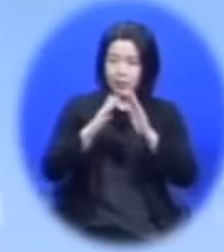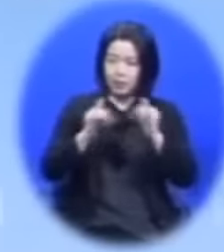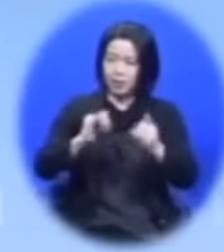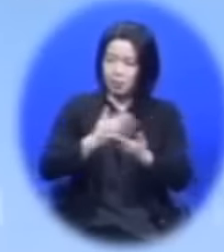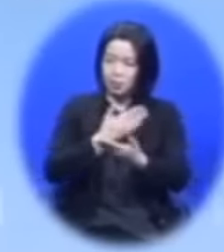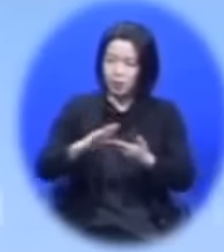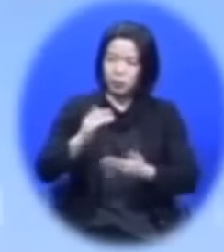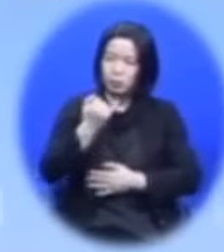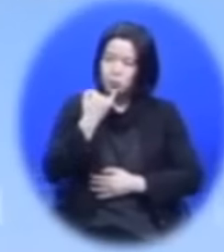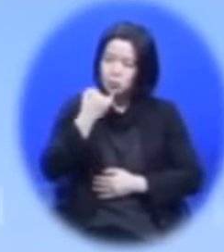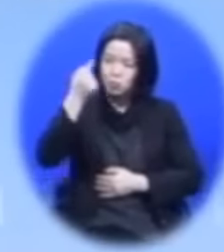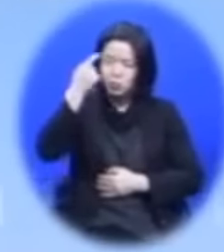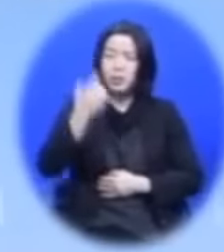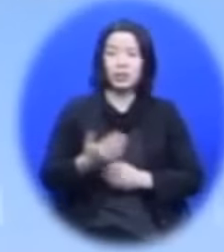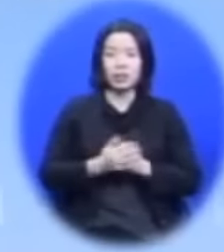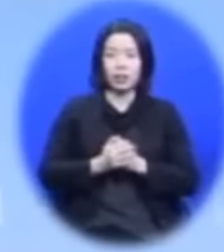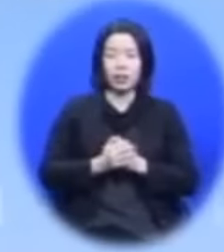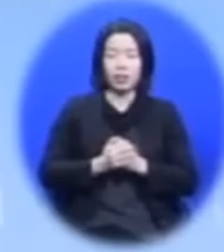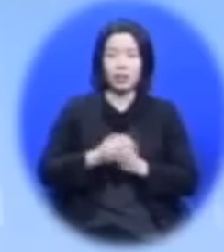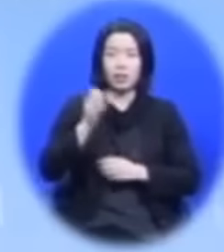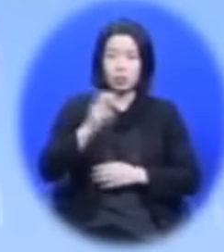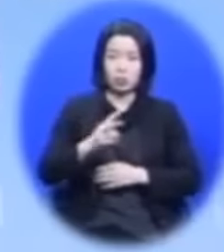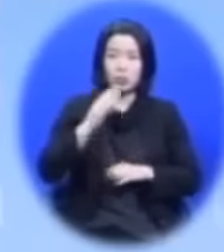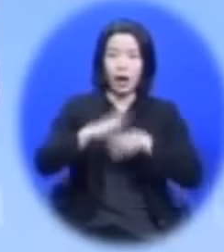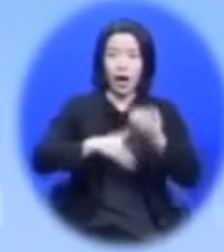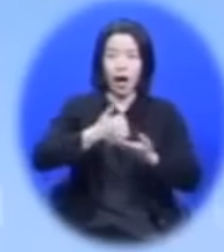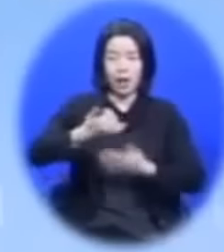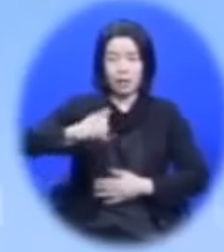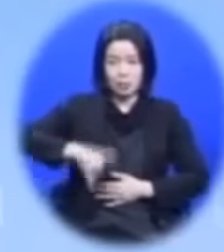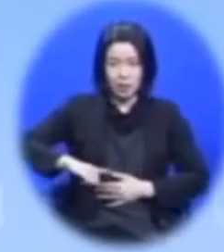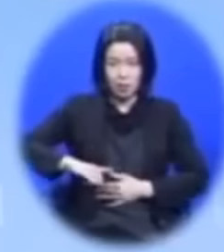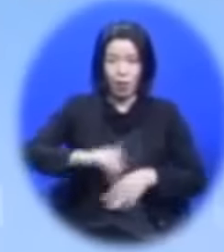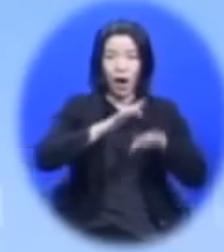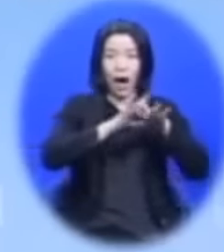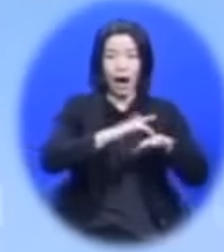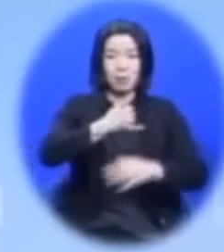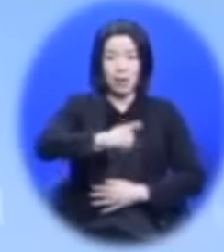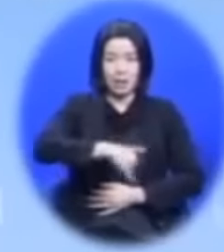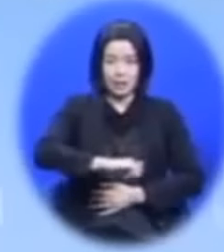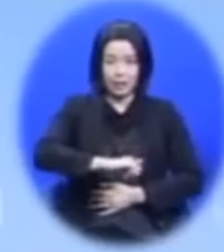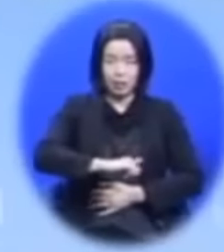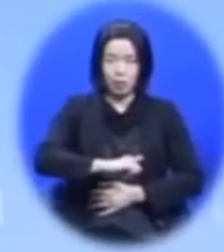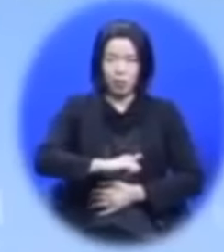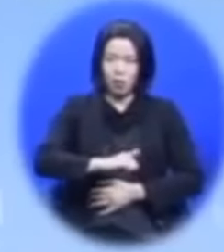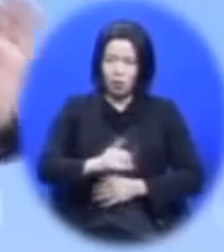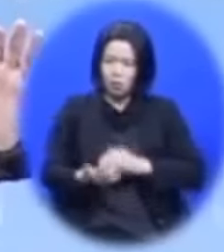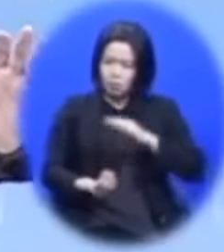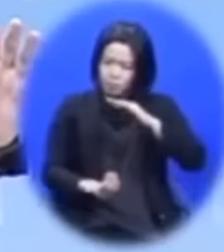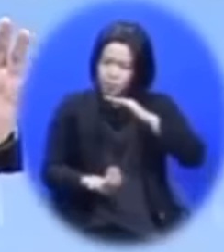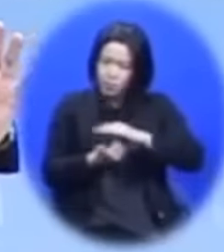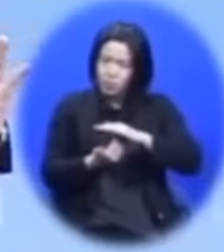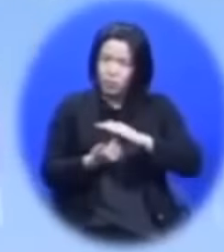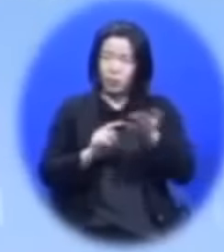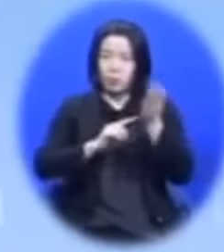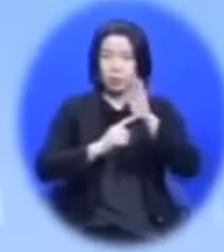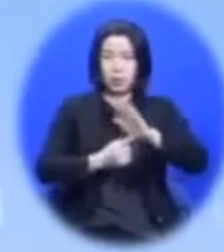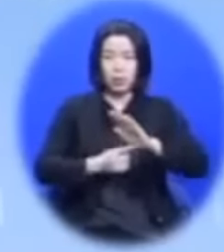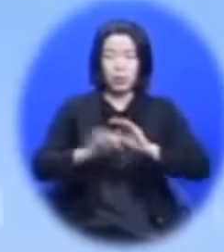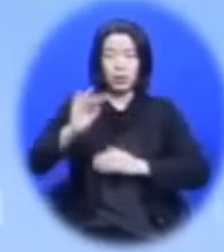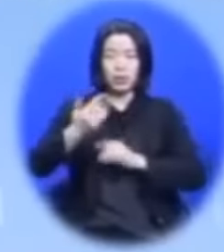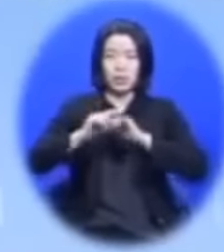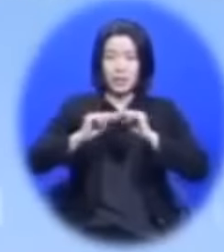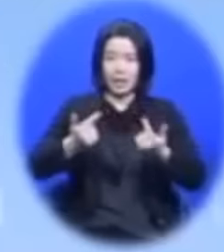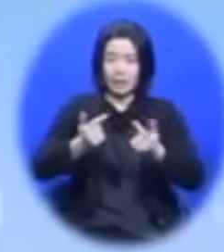되는 걸까? 그리고 하나님의 자녀와 악마의 자녀라고 이렇게 극단적으로 표현되지 않는